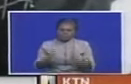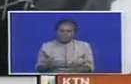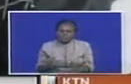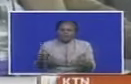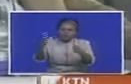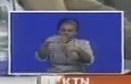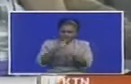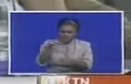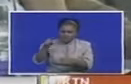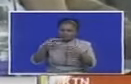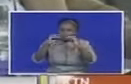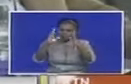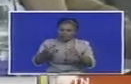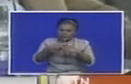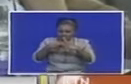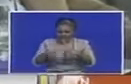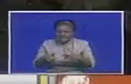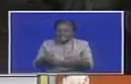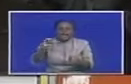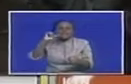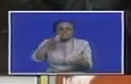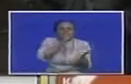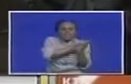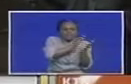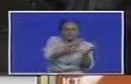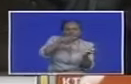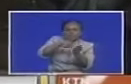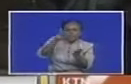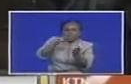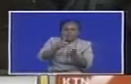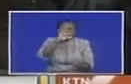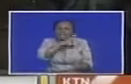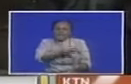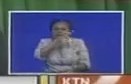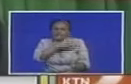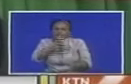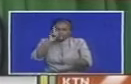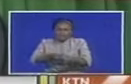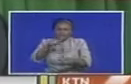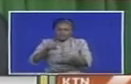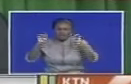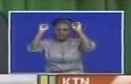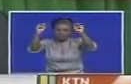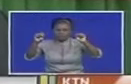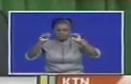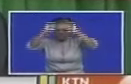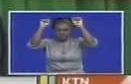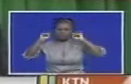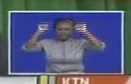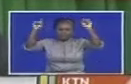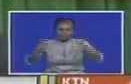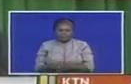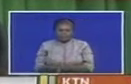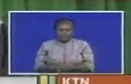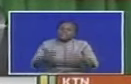vile vile kimeanzisha hazina maalum kwa lengo la kuwalipa walimu marupurupu pindi wanapokuwa kwenye migomo. As far as we are concerned,